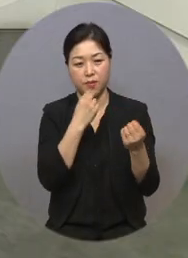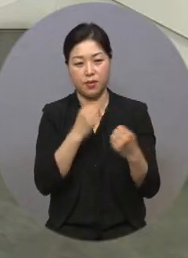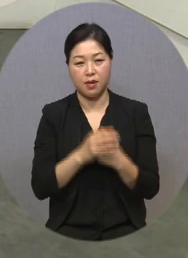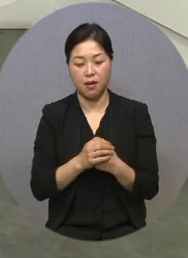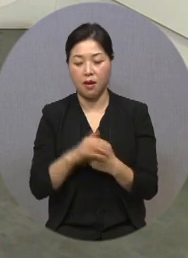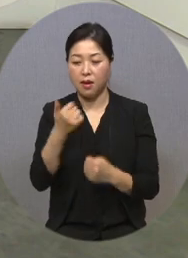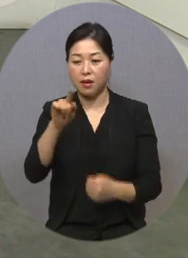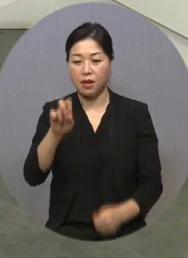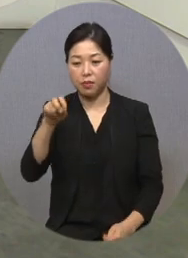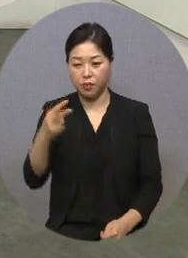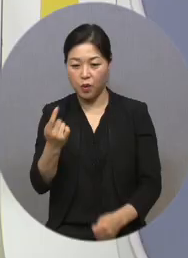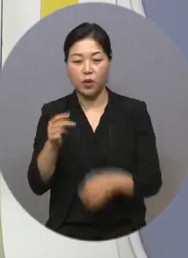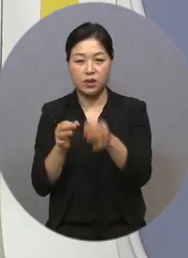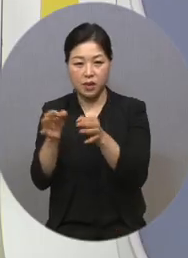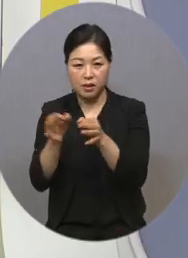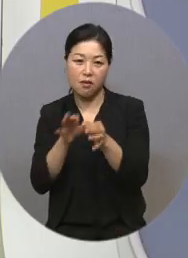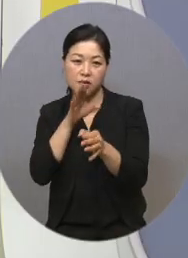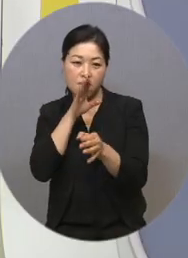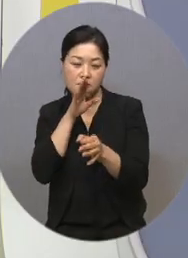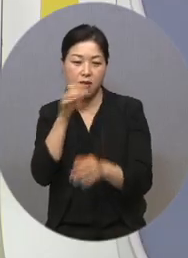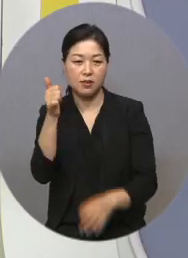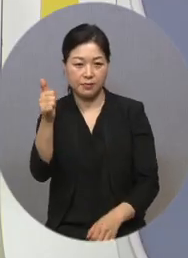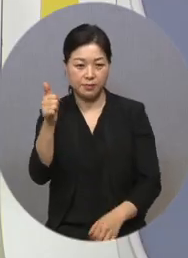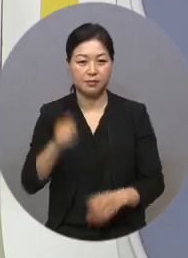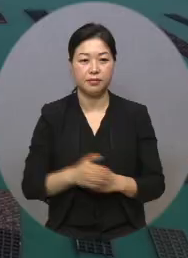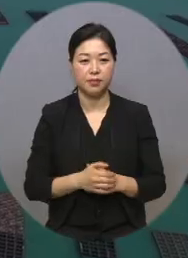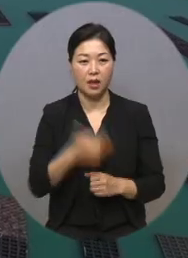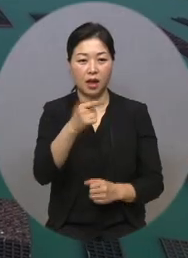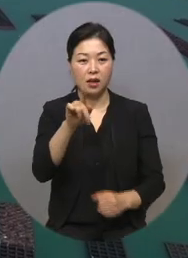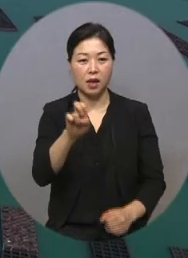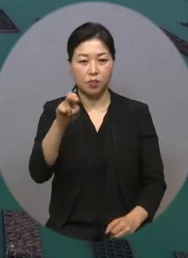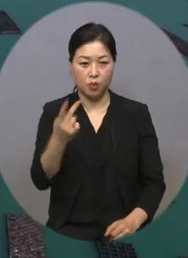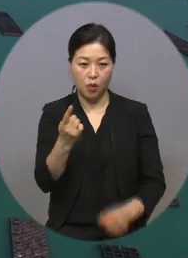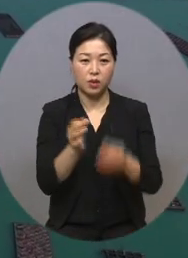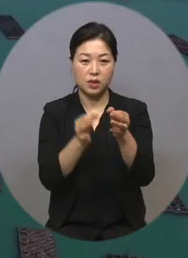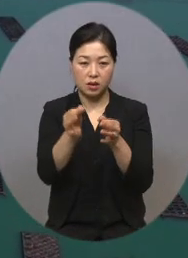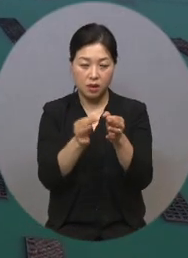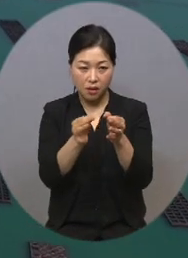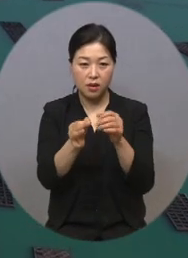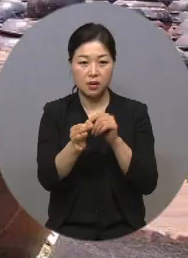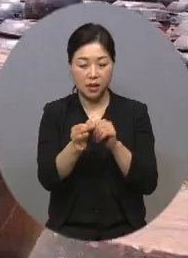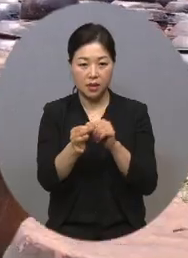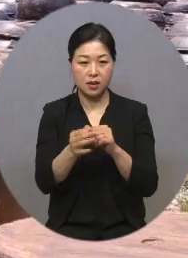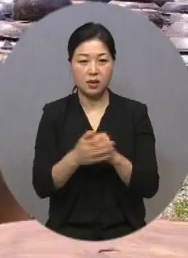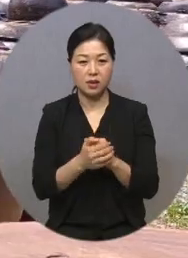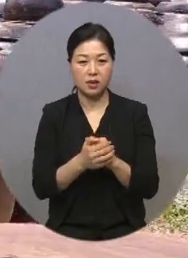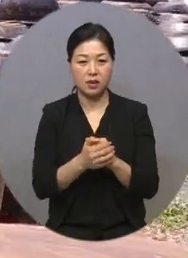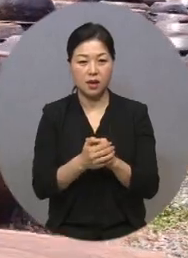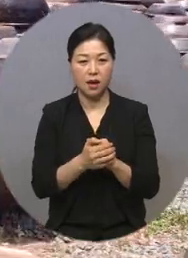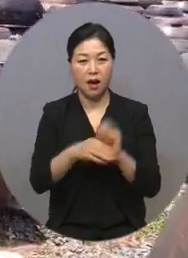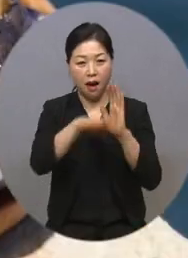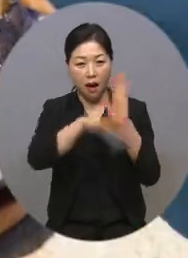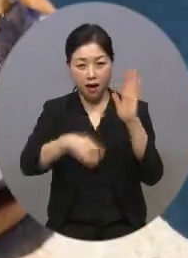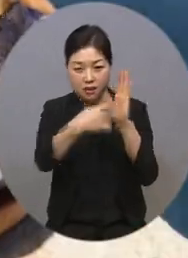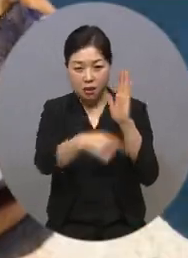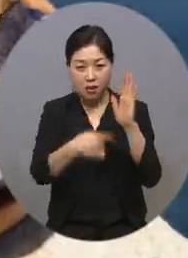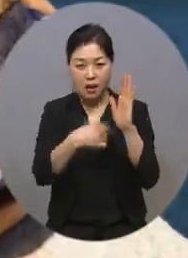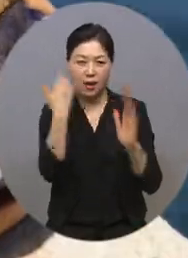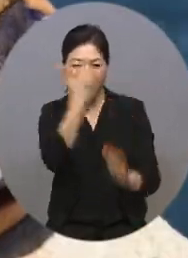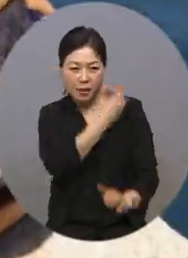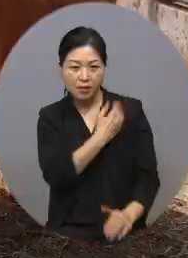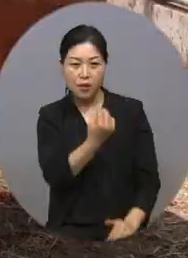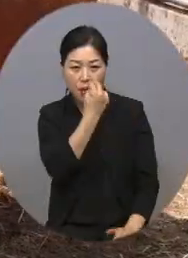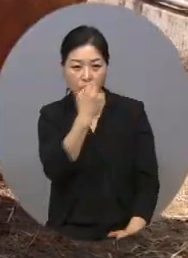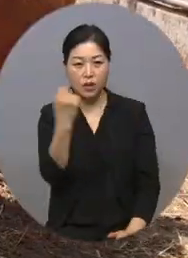남도장터 최고입니다. 남도장터에는 남도의 맑은 공기와 그다음에 기름진 토양, 네. 또